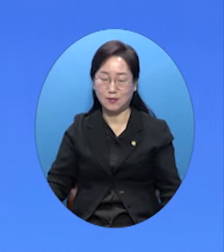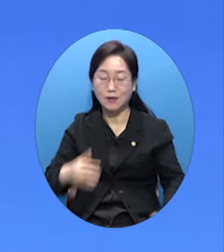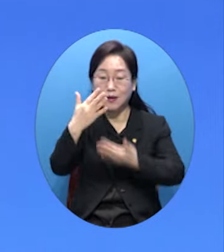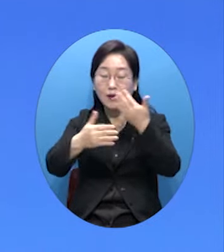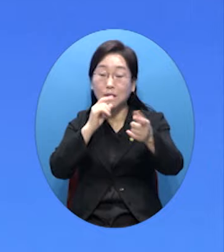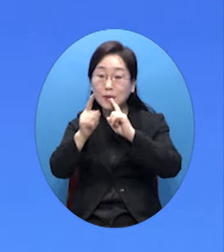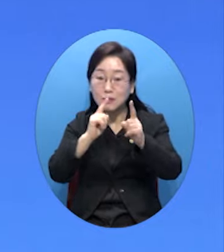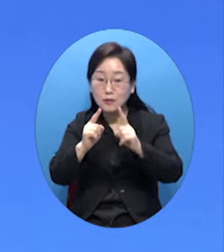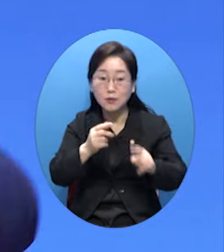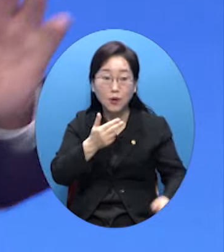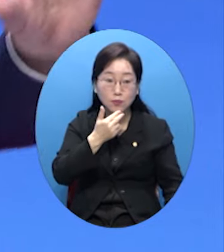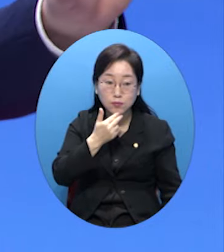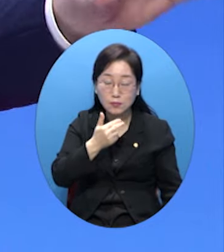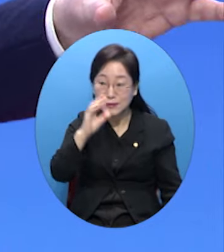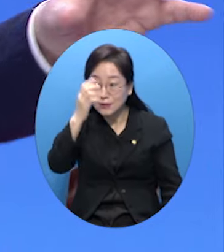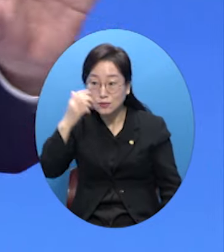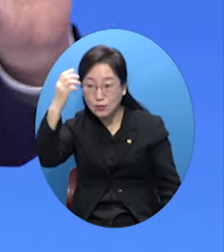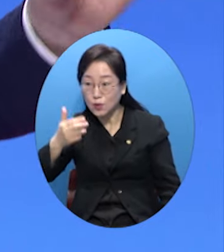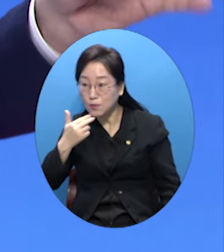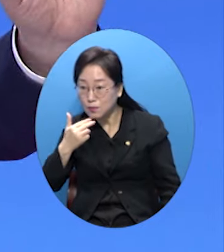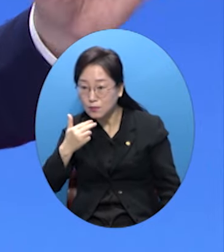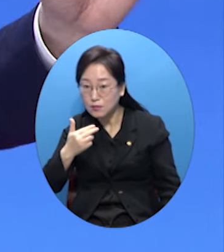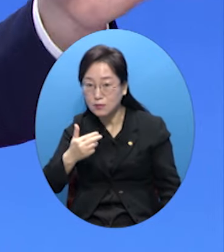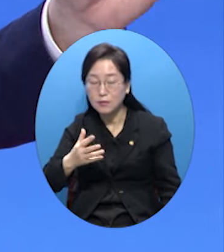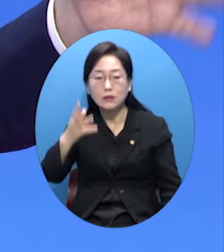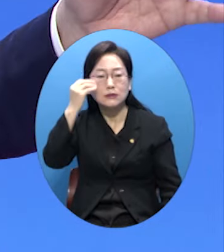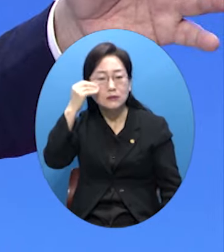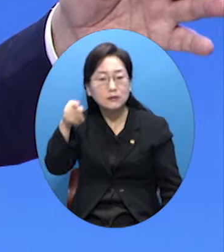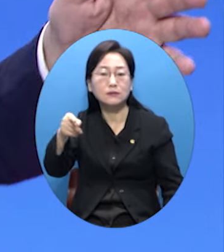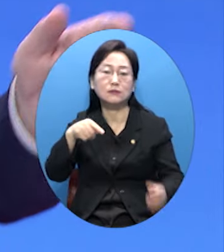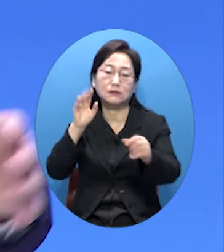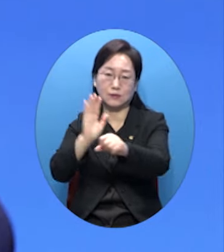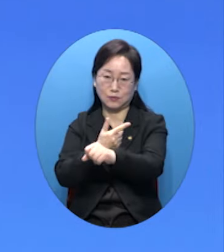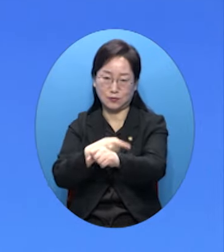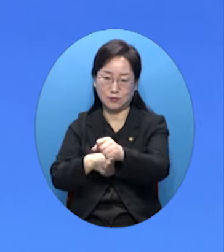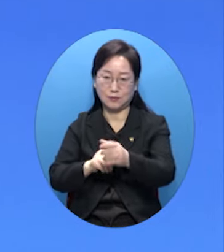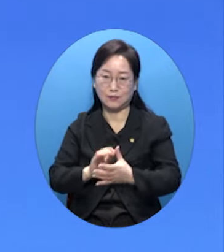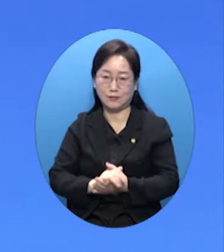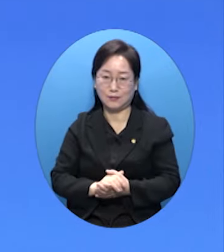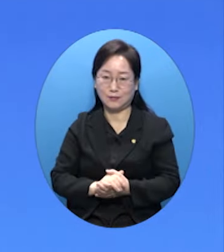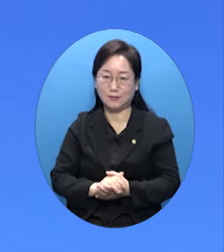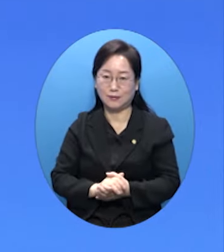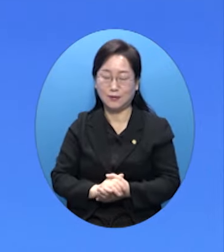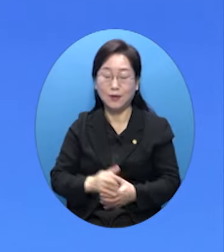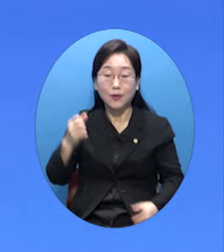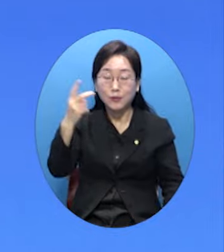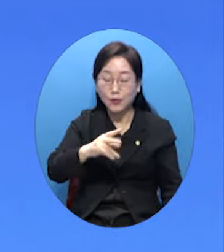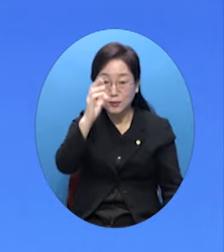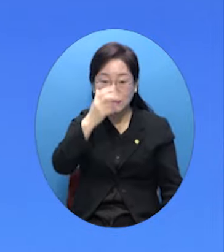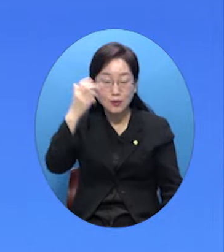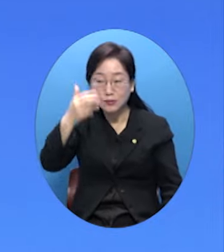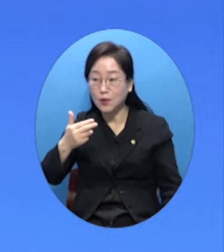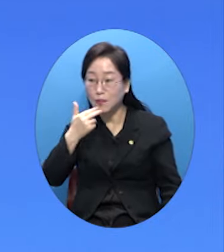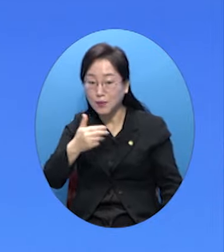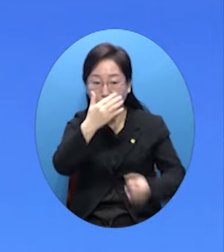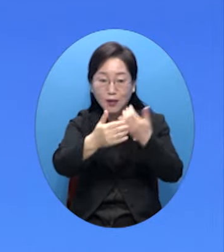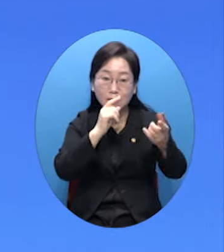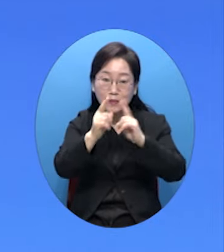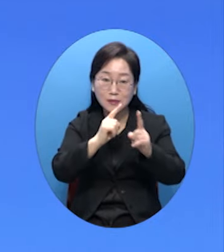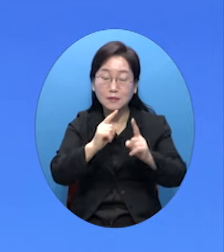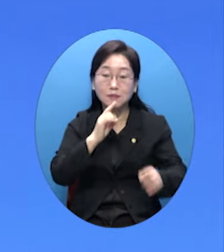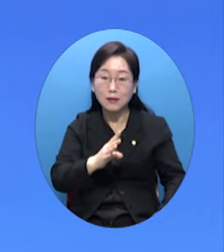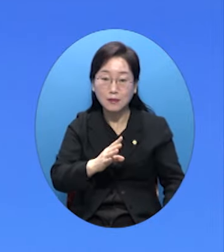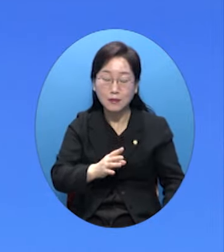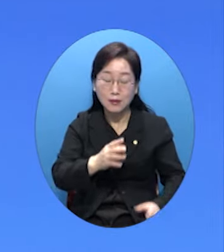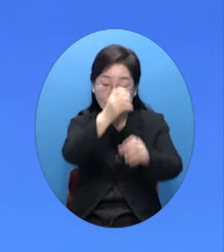말씀 없는 성령의 역사는 신비주의로 빠집니다. 신비주의. 잘못될 수가 있어요. 또 성령이 없이 말씀만 가지고